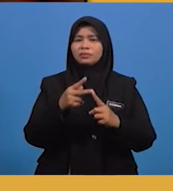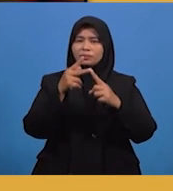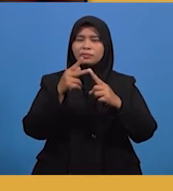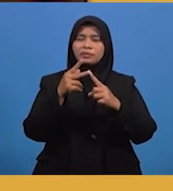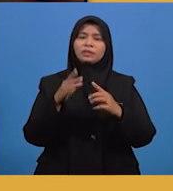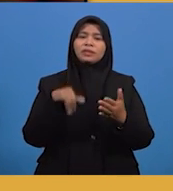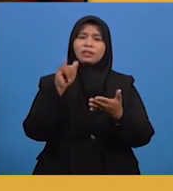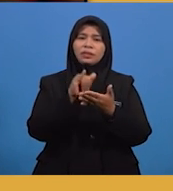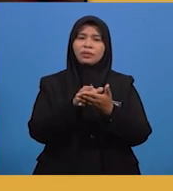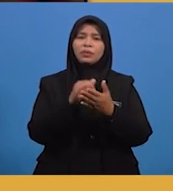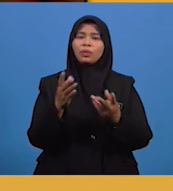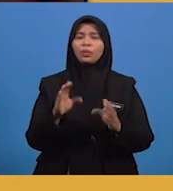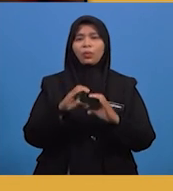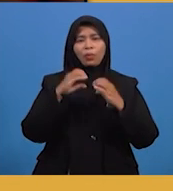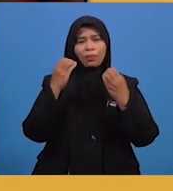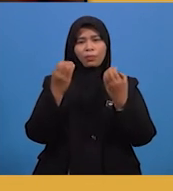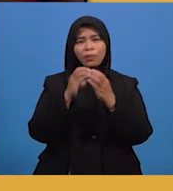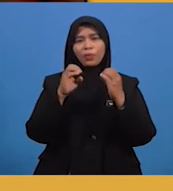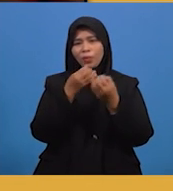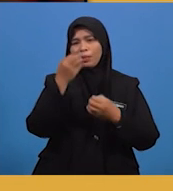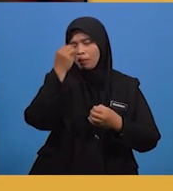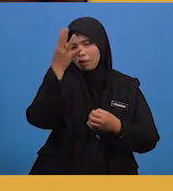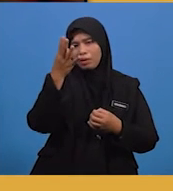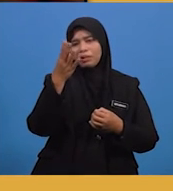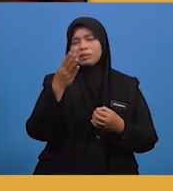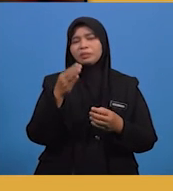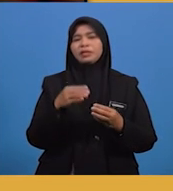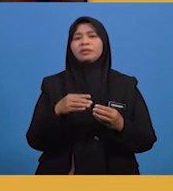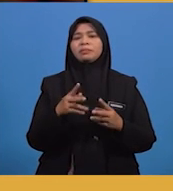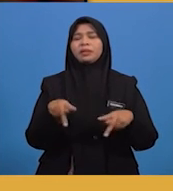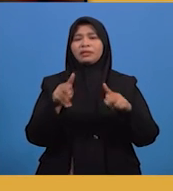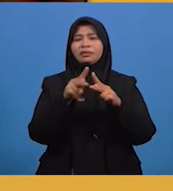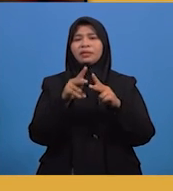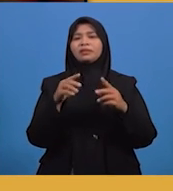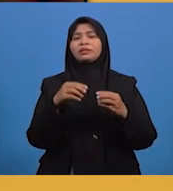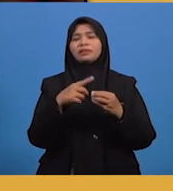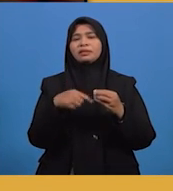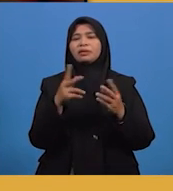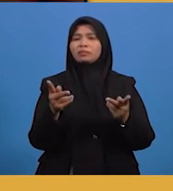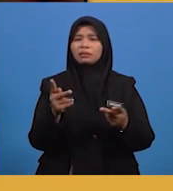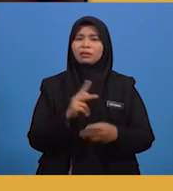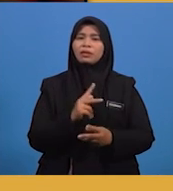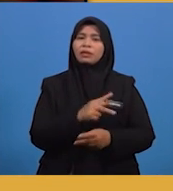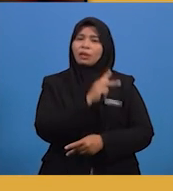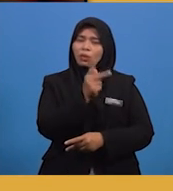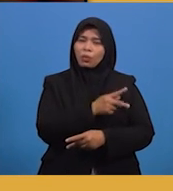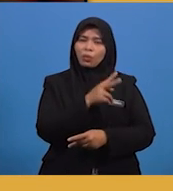iaitu mengumpul maklumat penting berhubung dengan kekuatan tentera British.